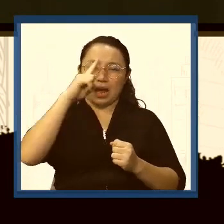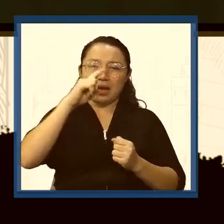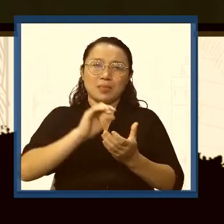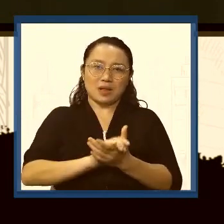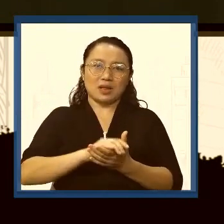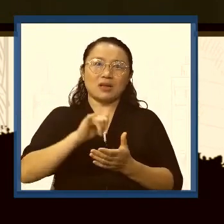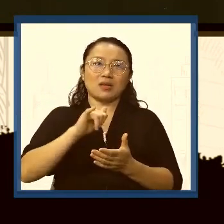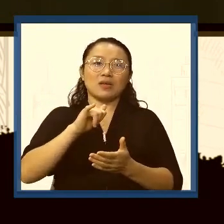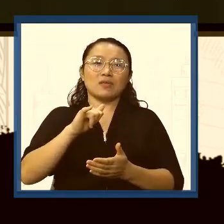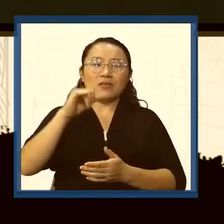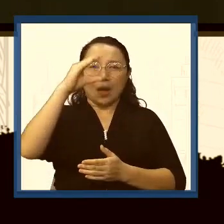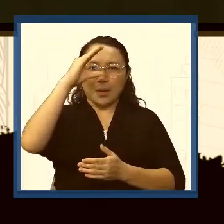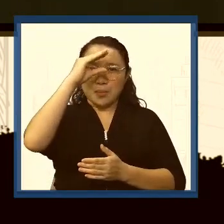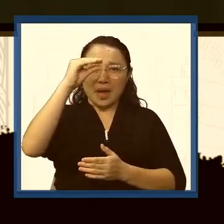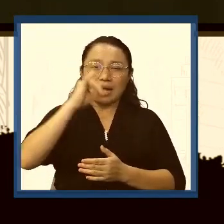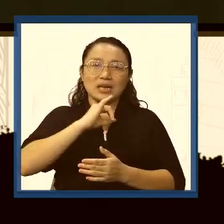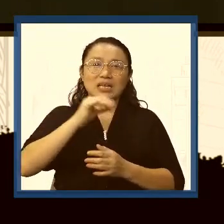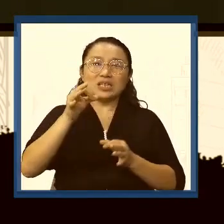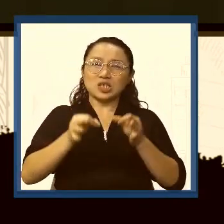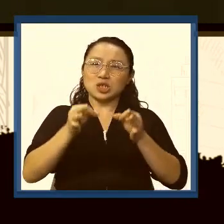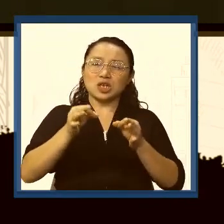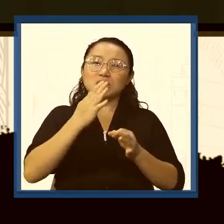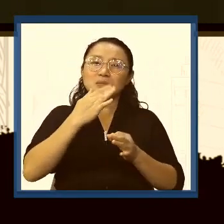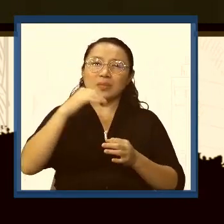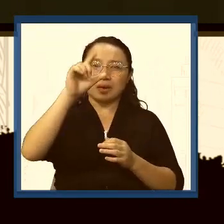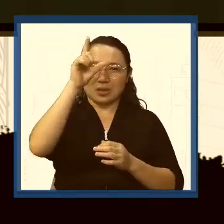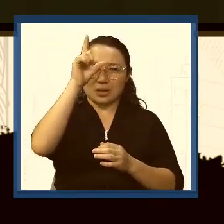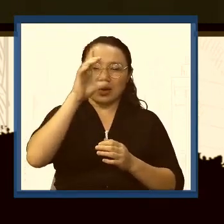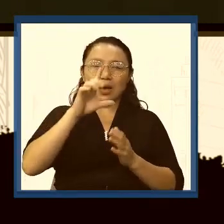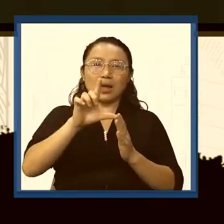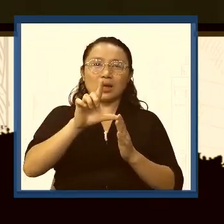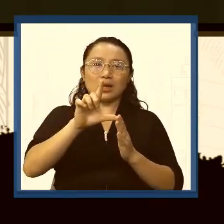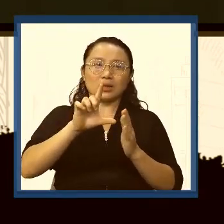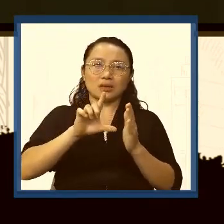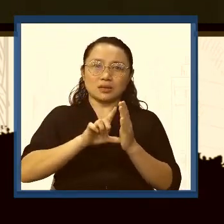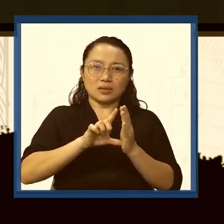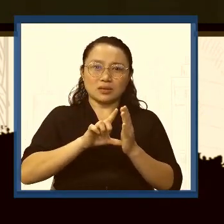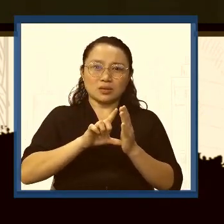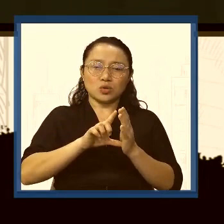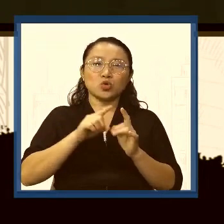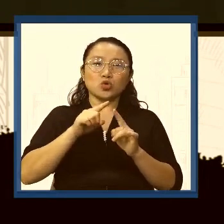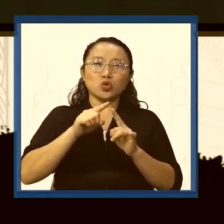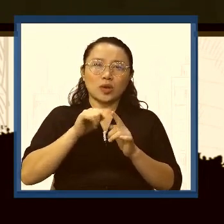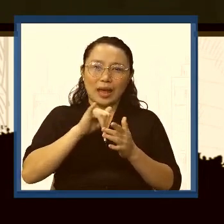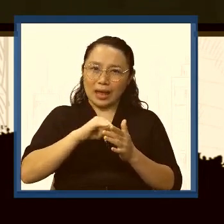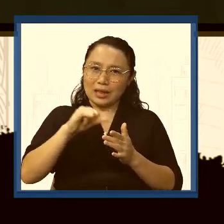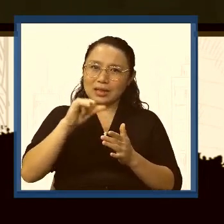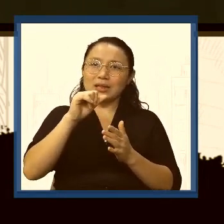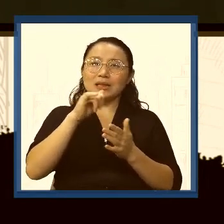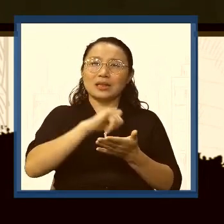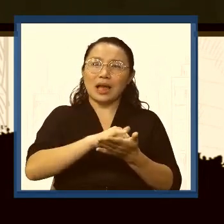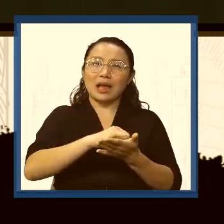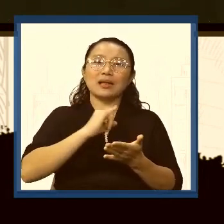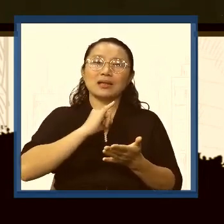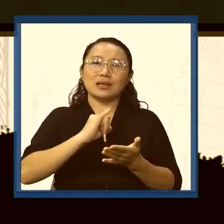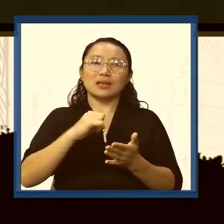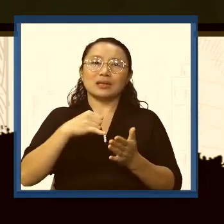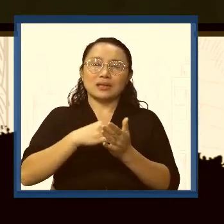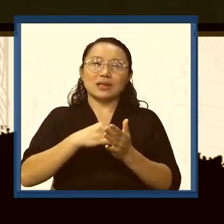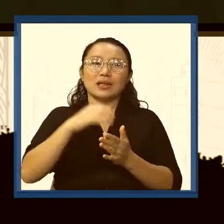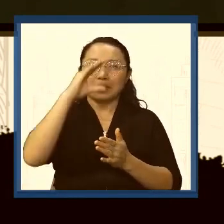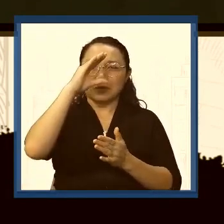that it is man's duty to keep it. Ang kasuguan, dili makaluwas.